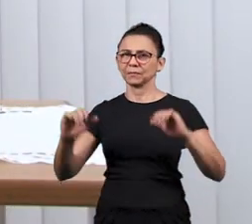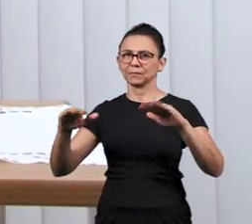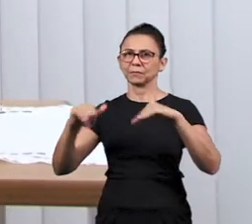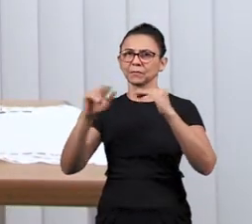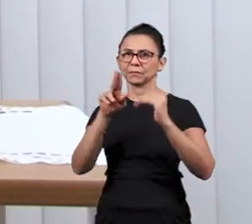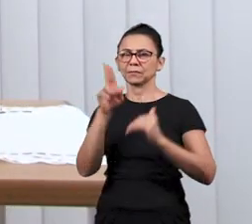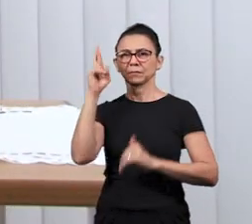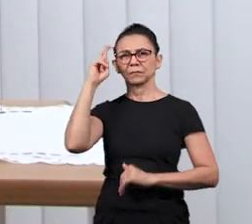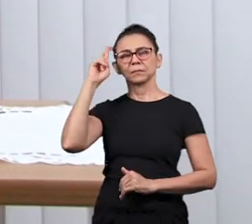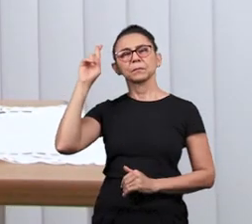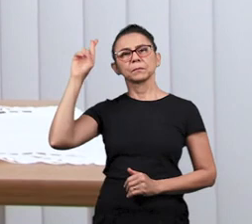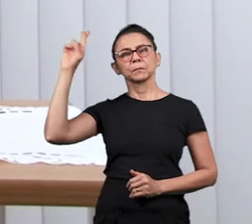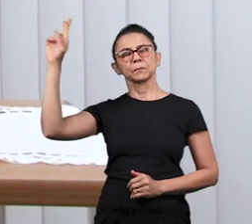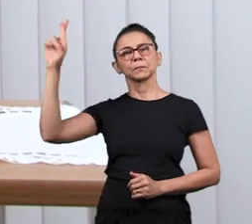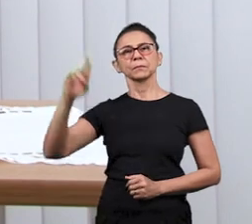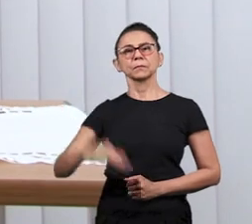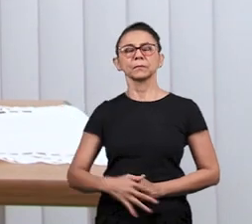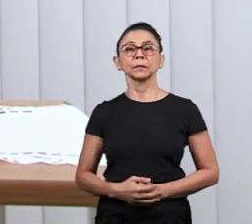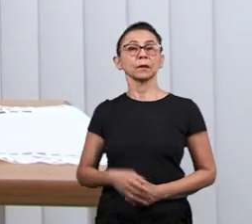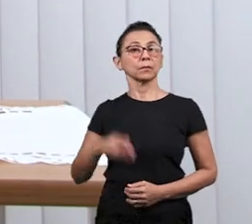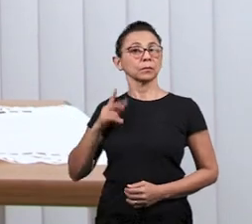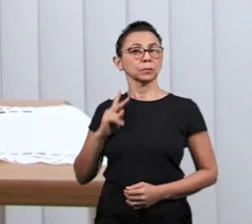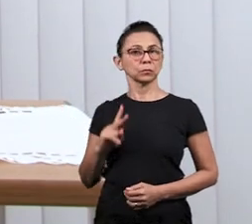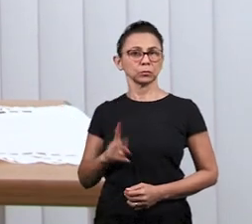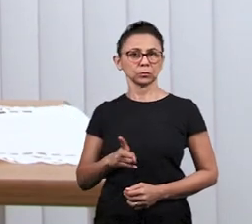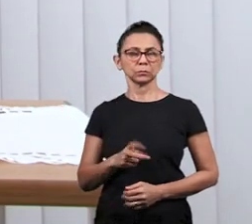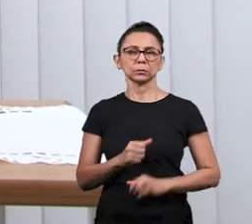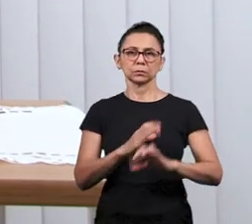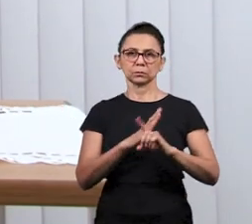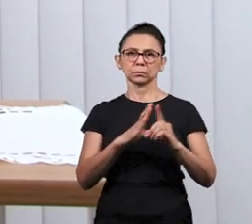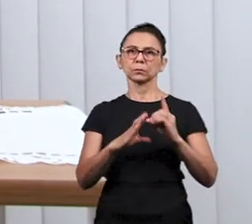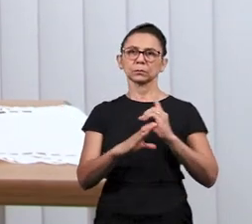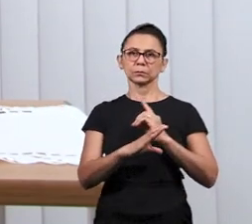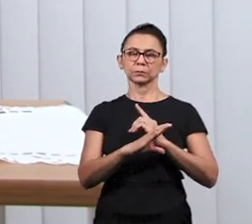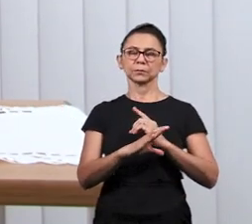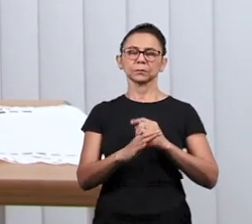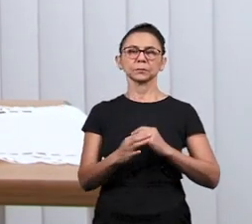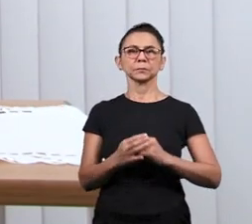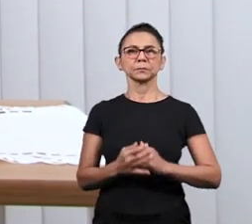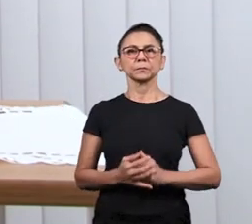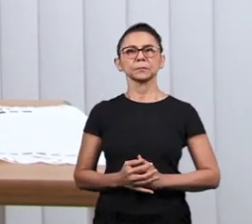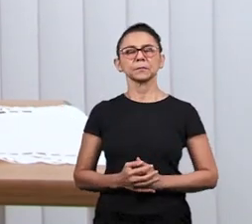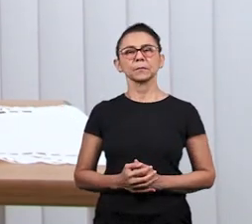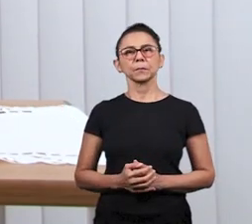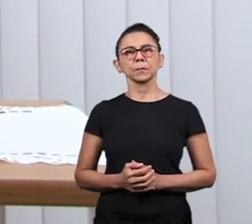Да будет прославлено имя Господне. Мы продолжим наше